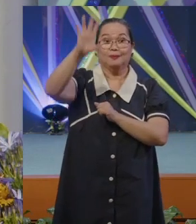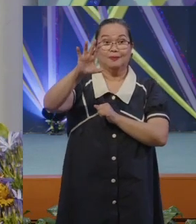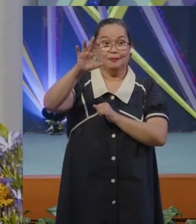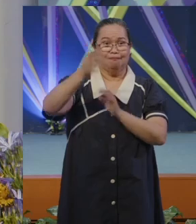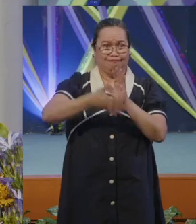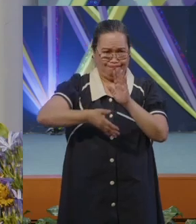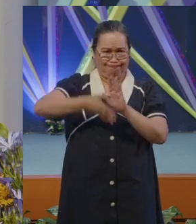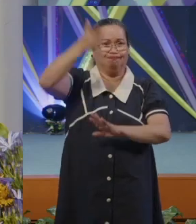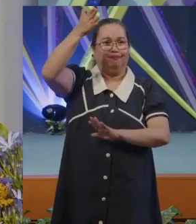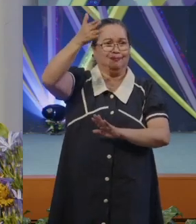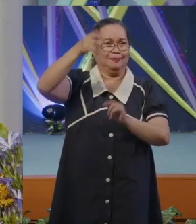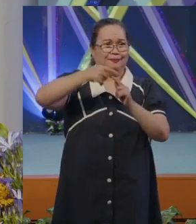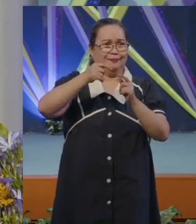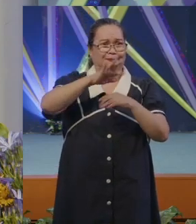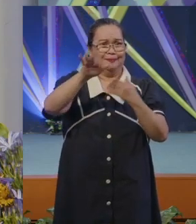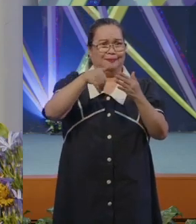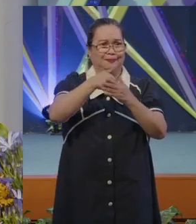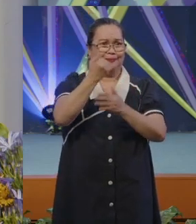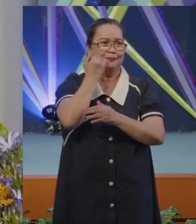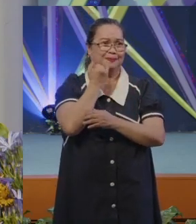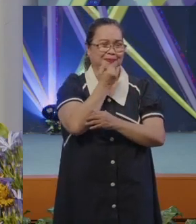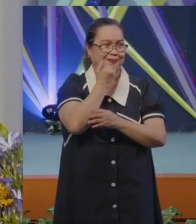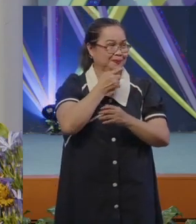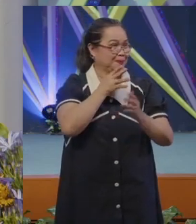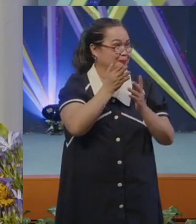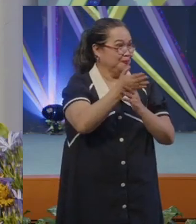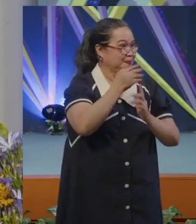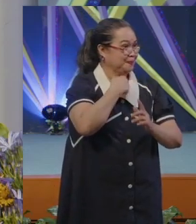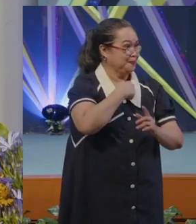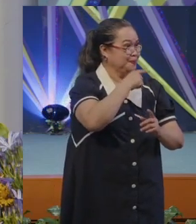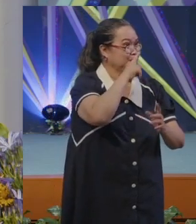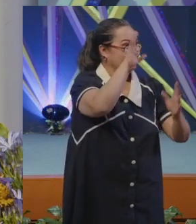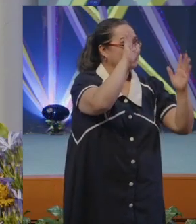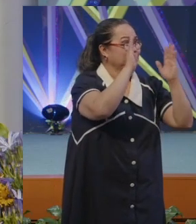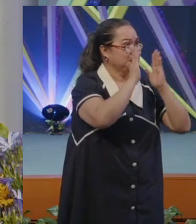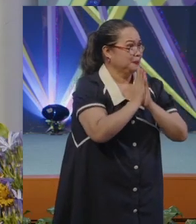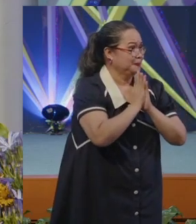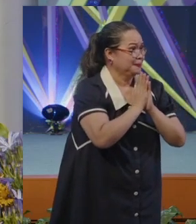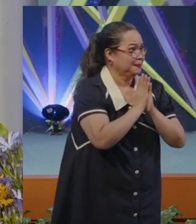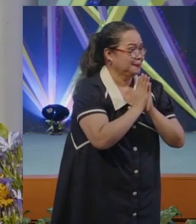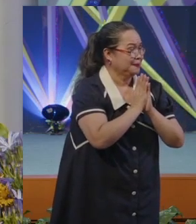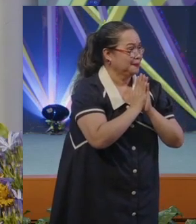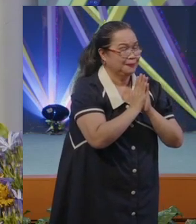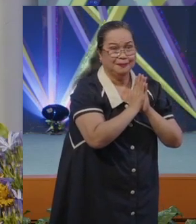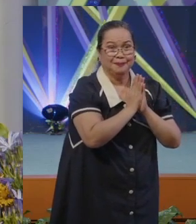ng Panginoon ang bayang Israel sa pamamagitan ng panalangin,